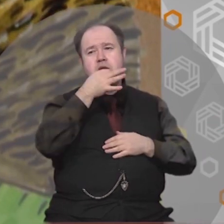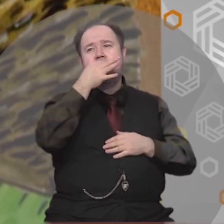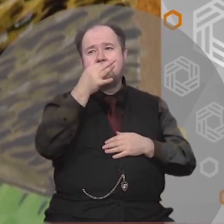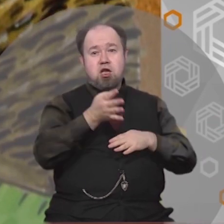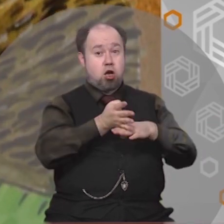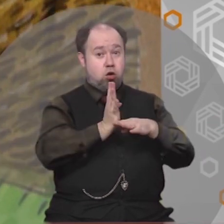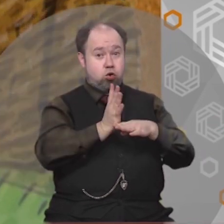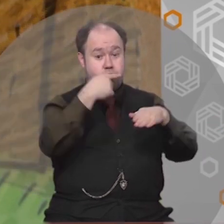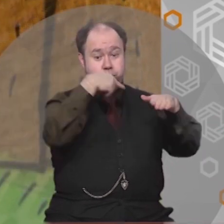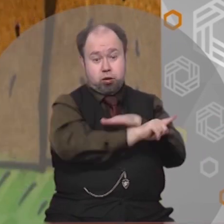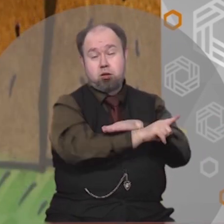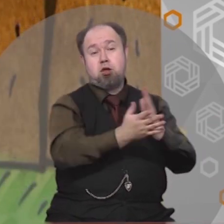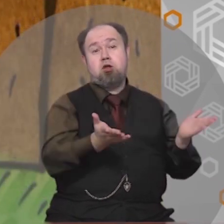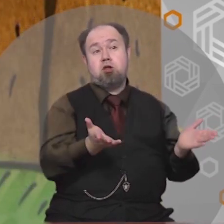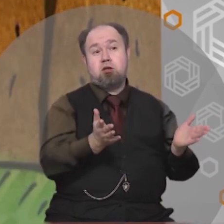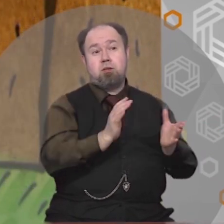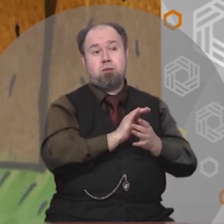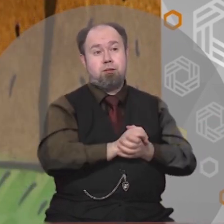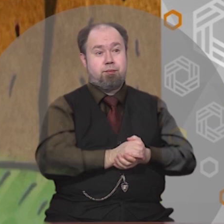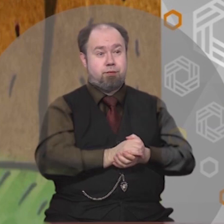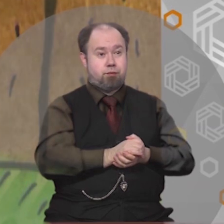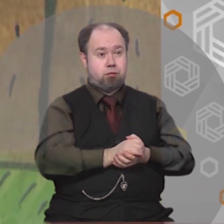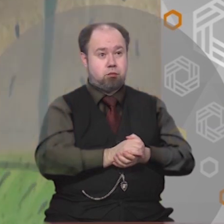сказал ежик и исчез в лазейке.